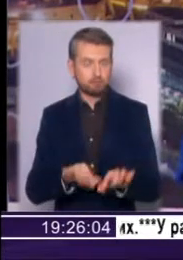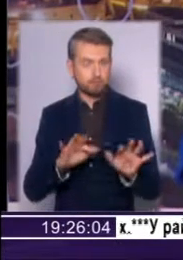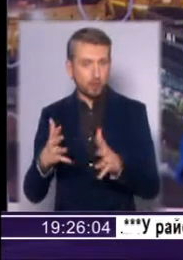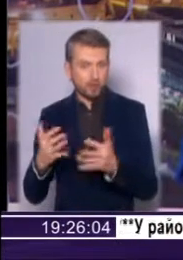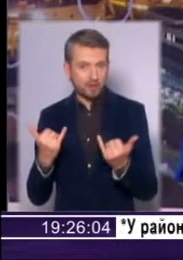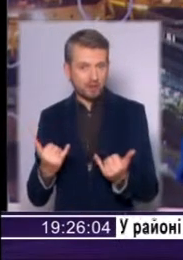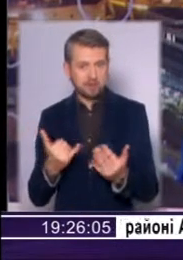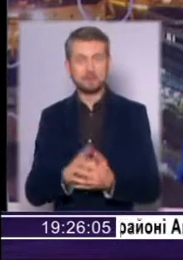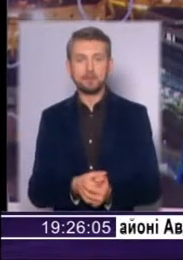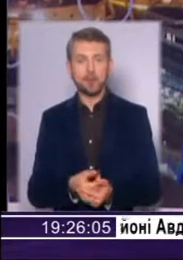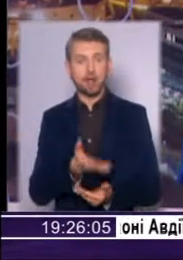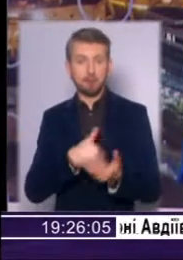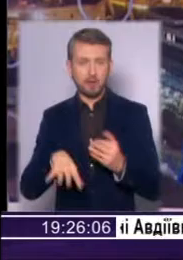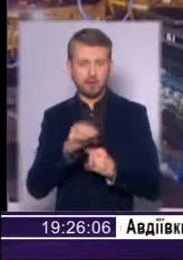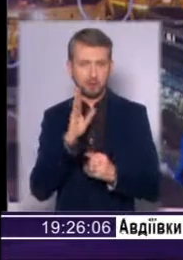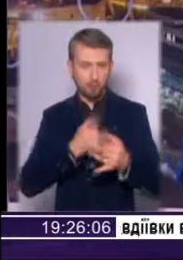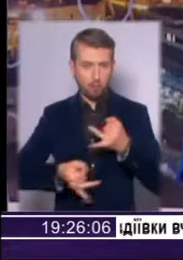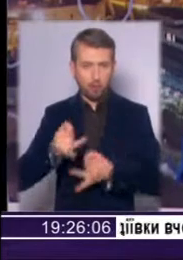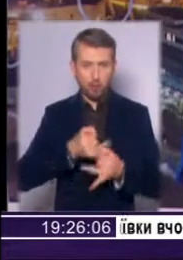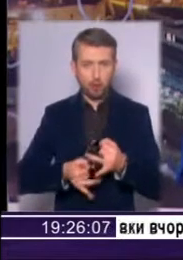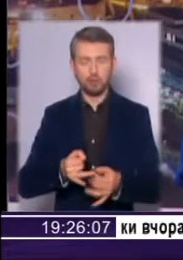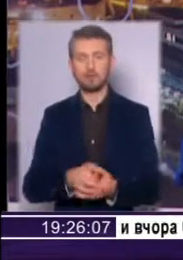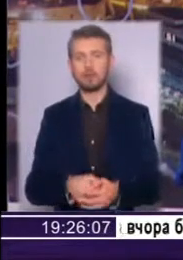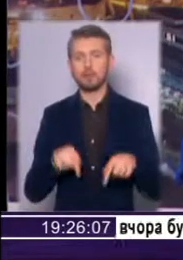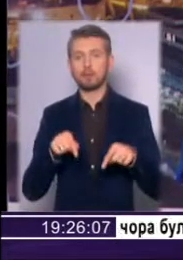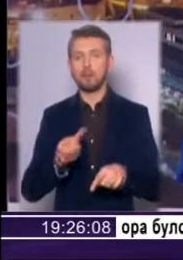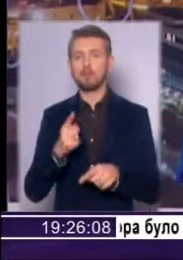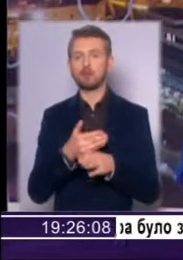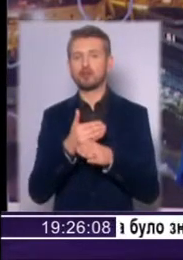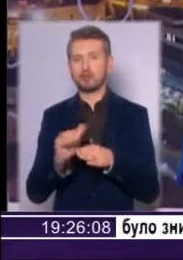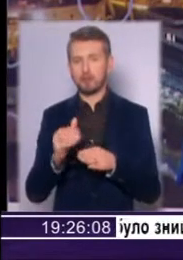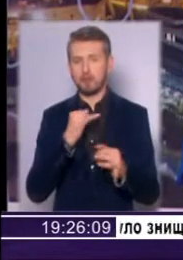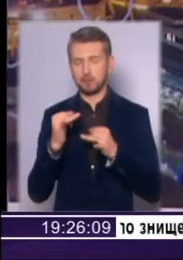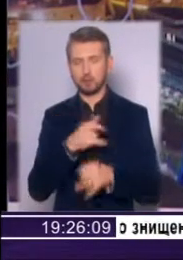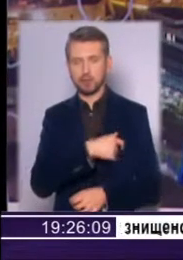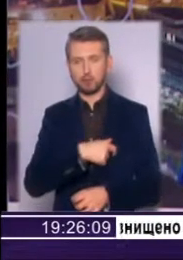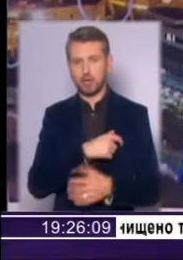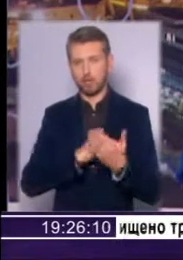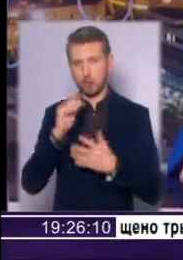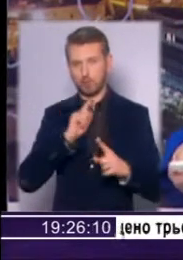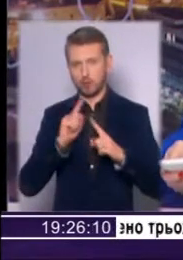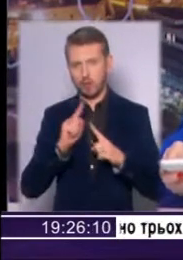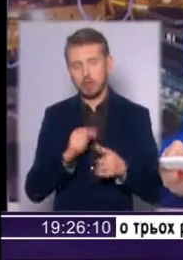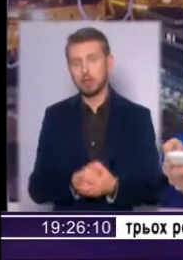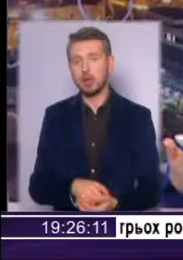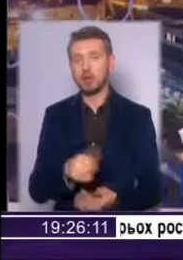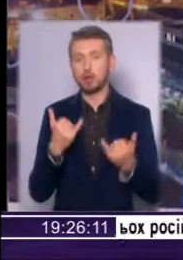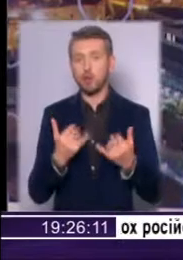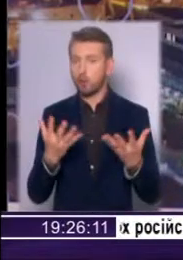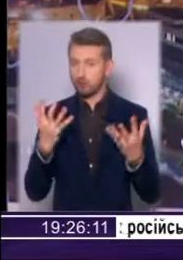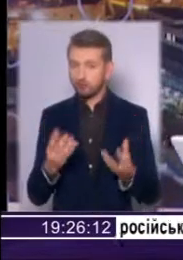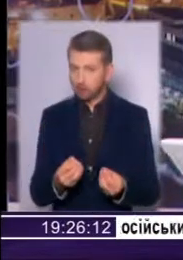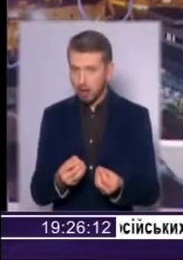просторі. Ми сьогодні це все власне обговорюємо. У нашій студії перший блок традиційне спілкування з депутатами Верховної Ради України. На сьогоднішній день не